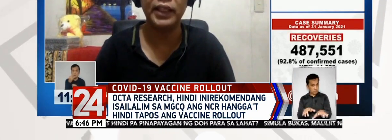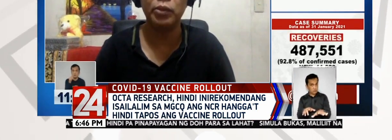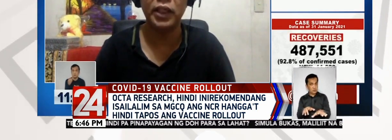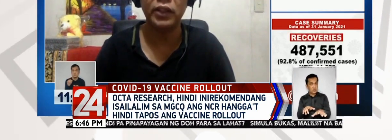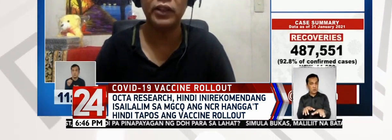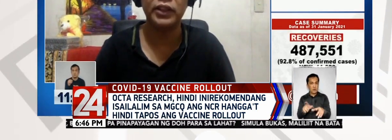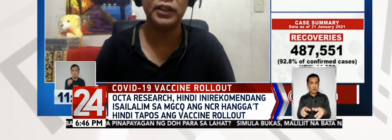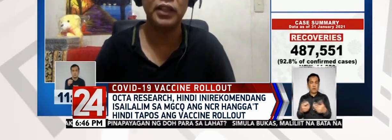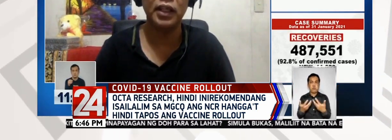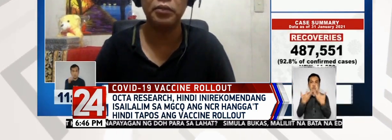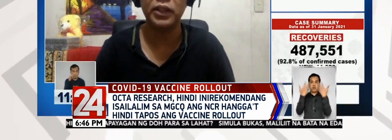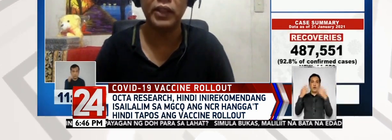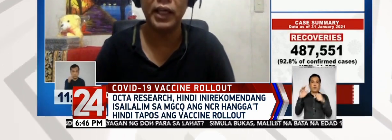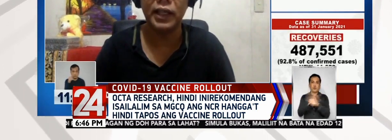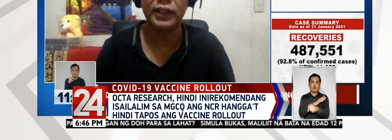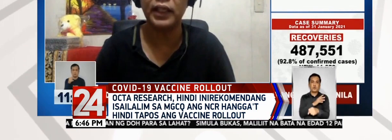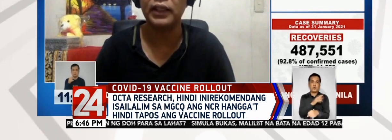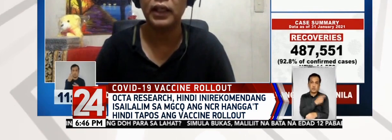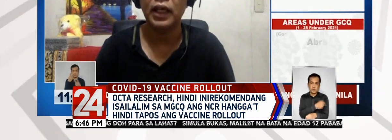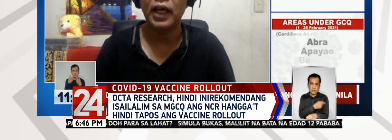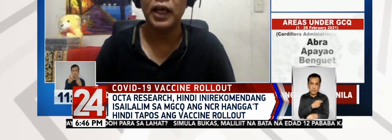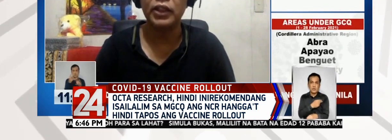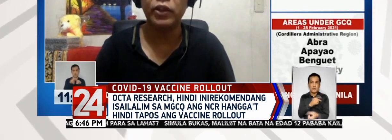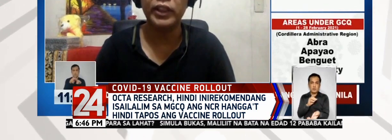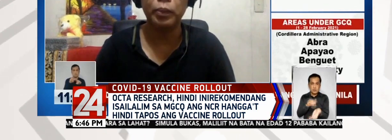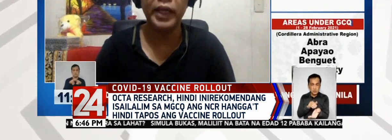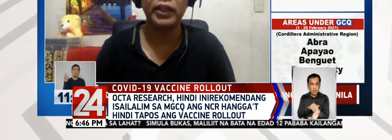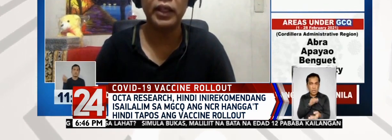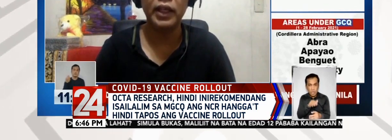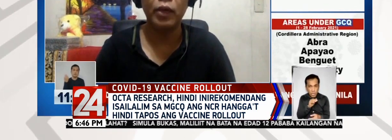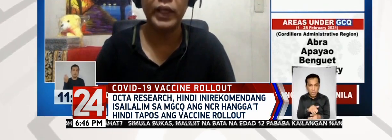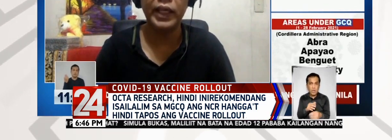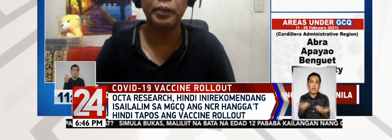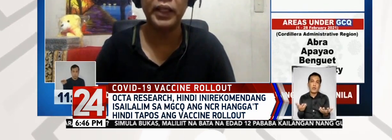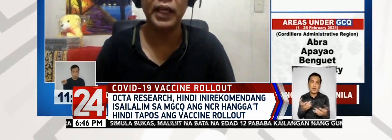hospitals natin and yung mga doctors, nagkakasakit. So it's